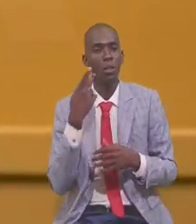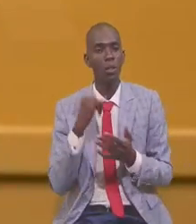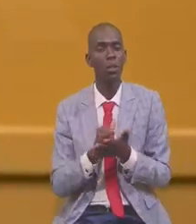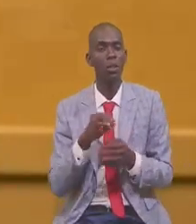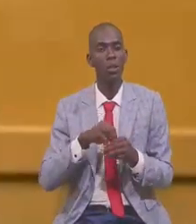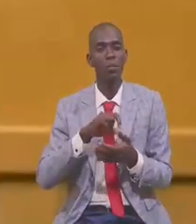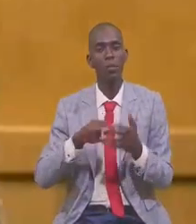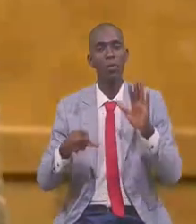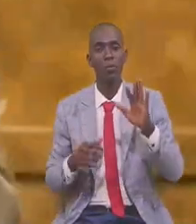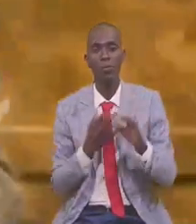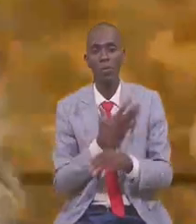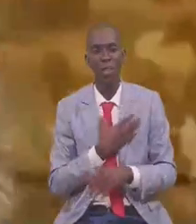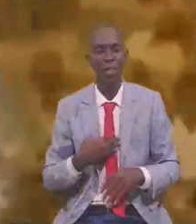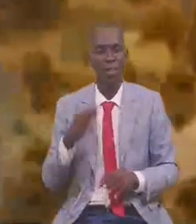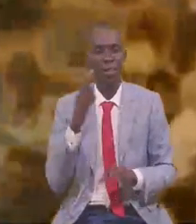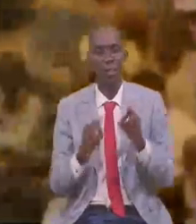couronné